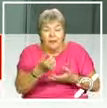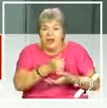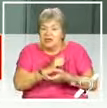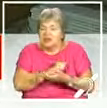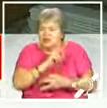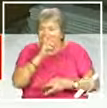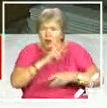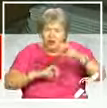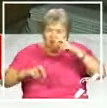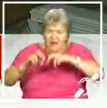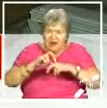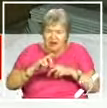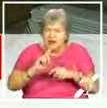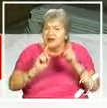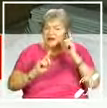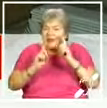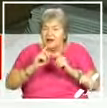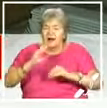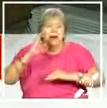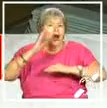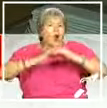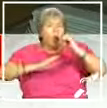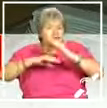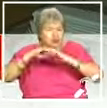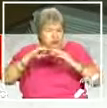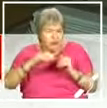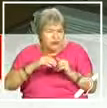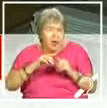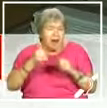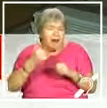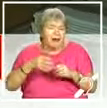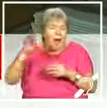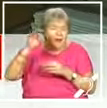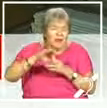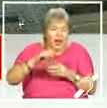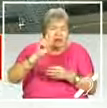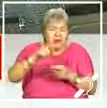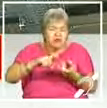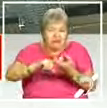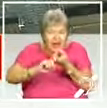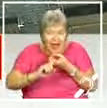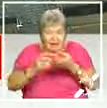verifica dacă structura care s-a surpat a fost ancorată corespunzător.